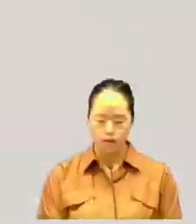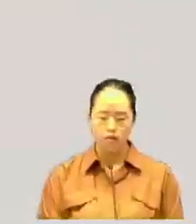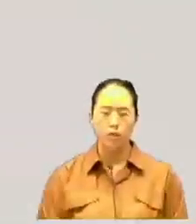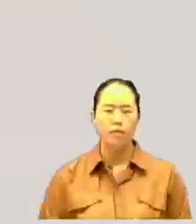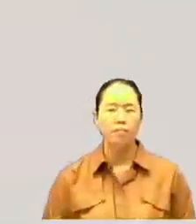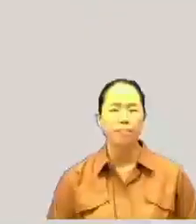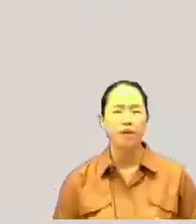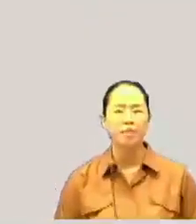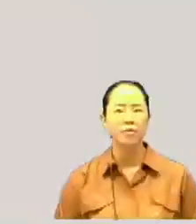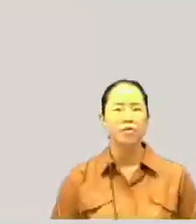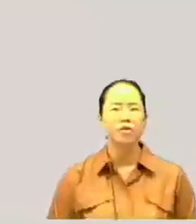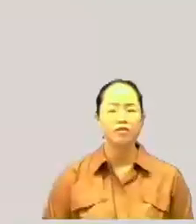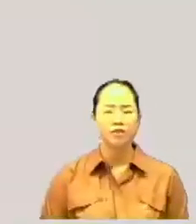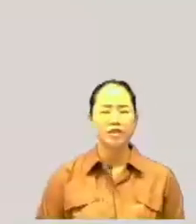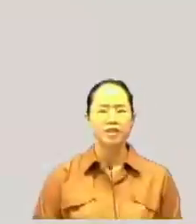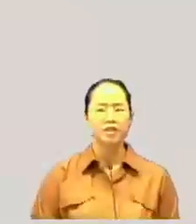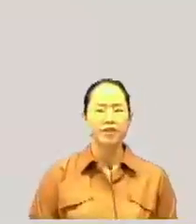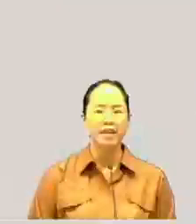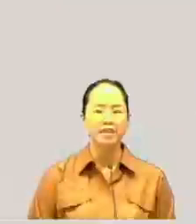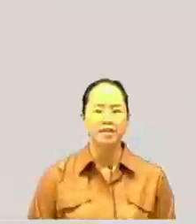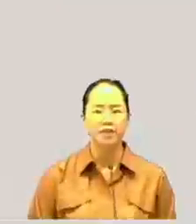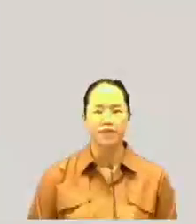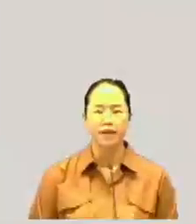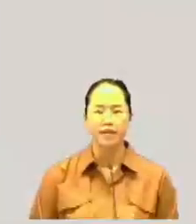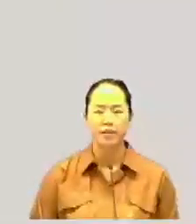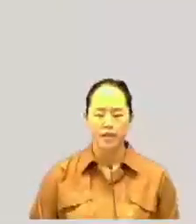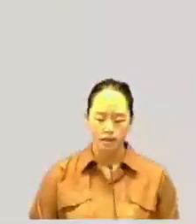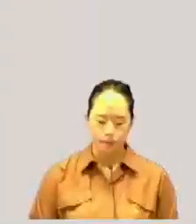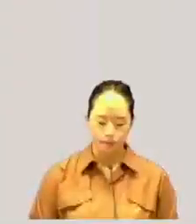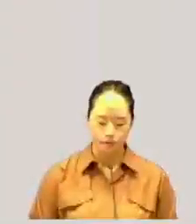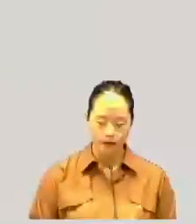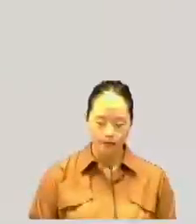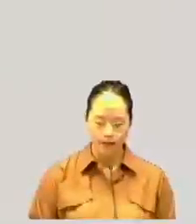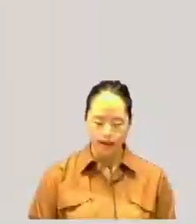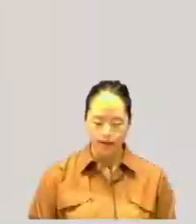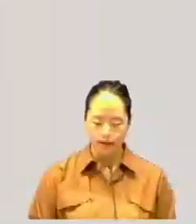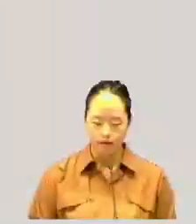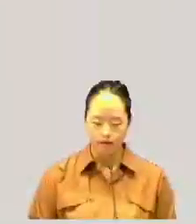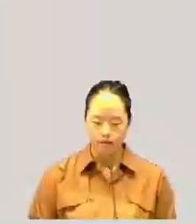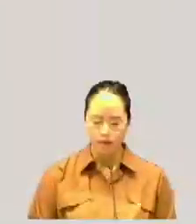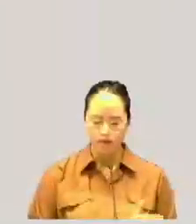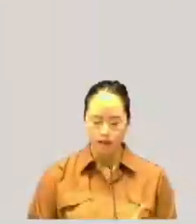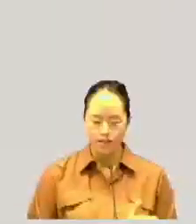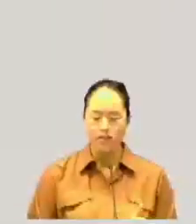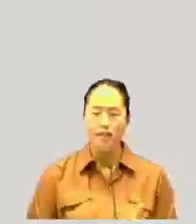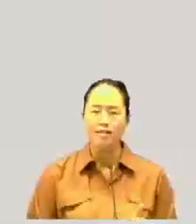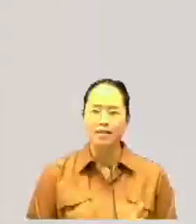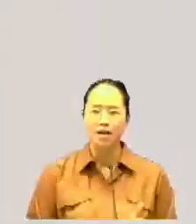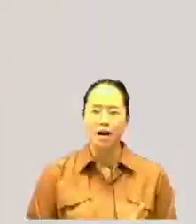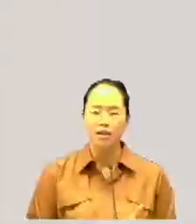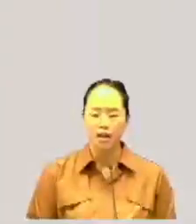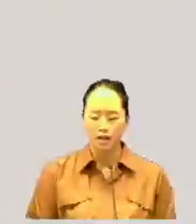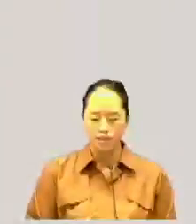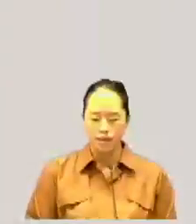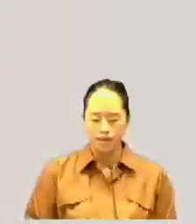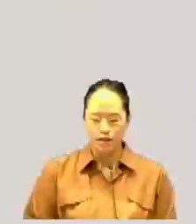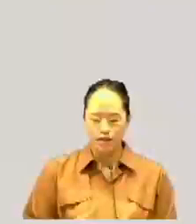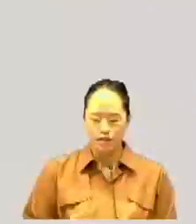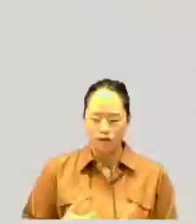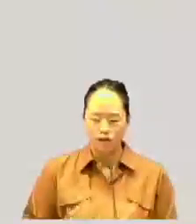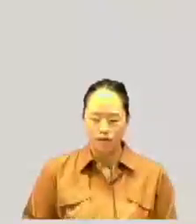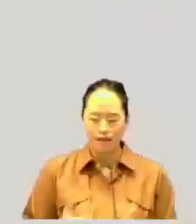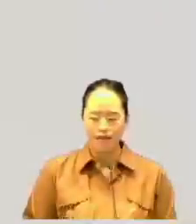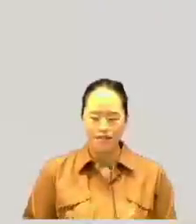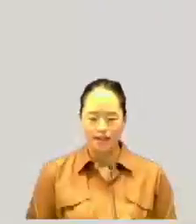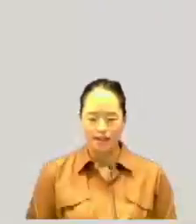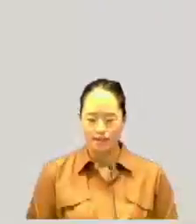了。所以呢，当人承受苦难的时候呢，人可能会这样说，说神可能是不公义